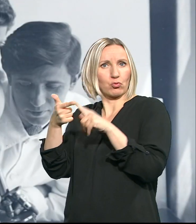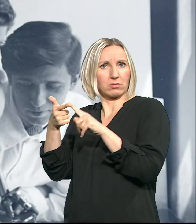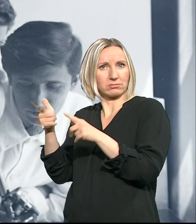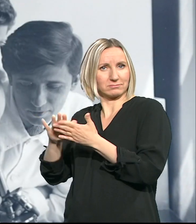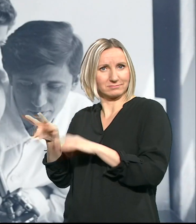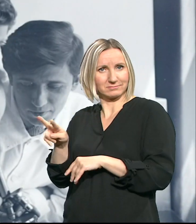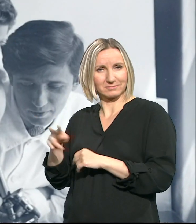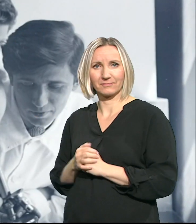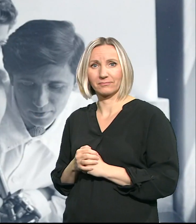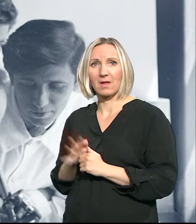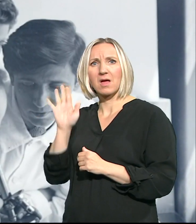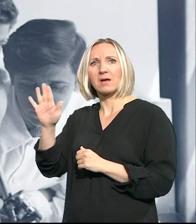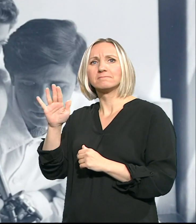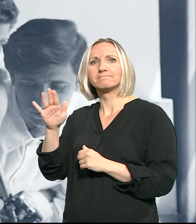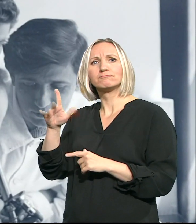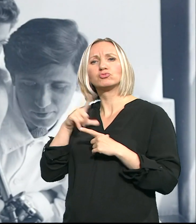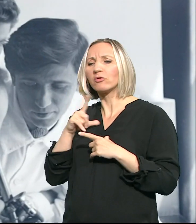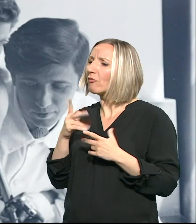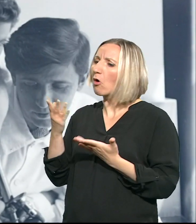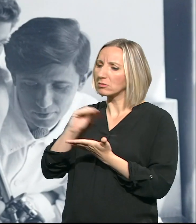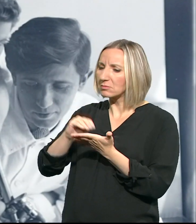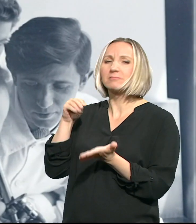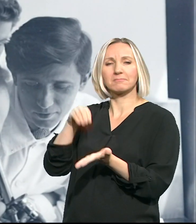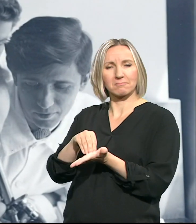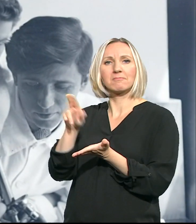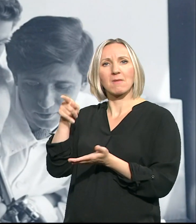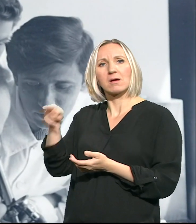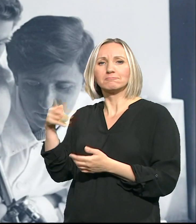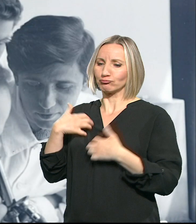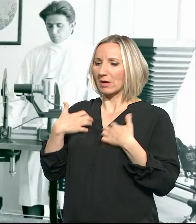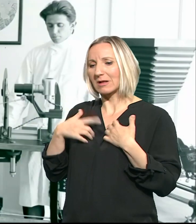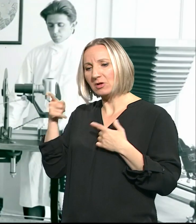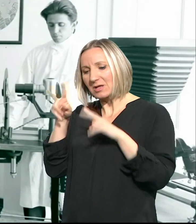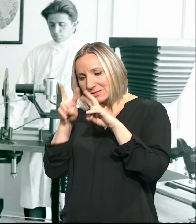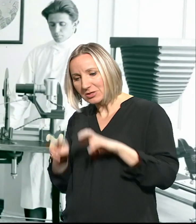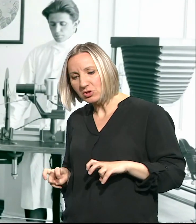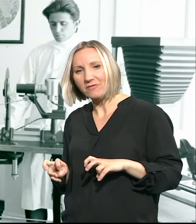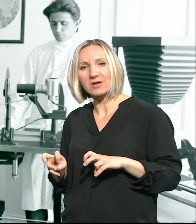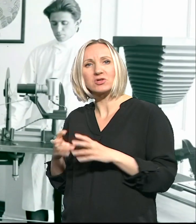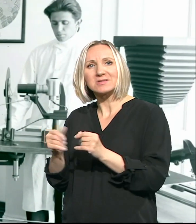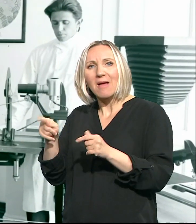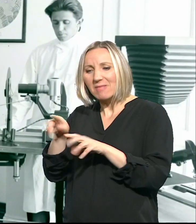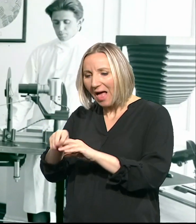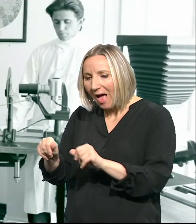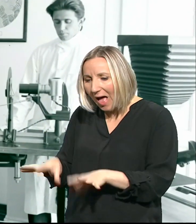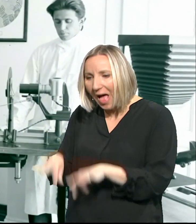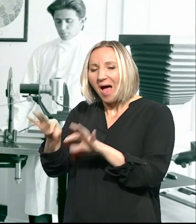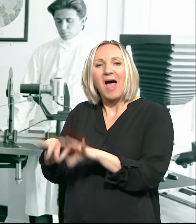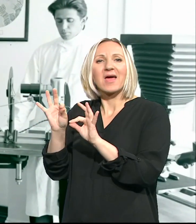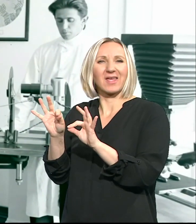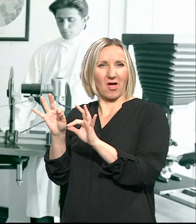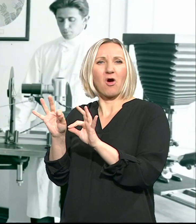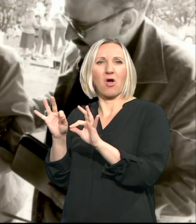U njegovoj biografiji je zabeleženo i to da je ostavio trag i kao radoznali istraživač, arheolog, fotograf, kompozitor,